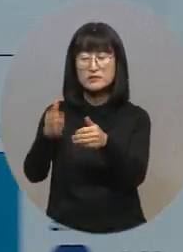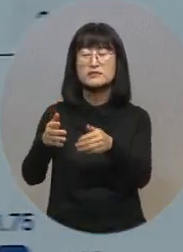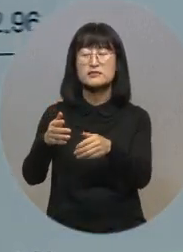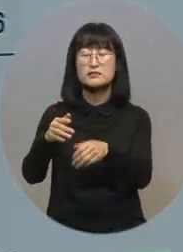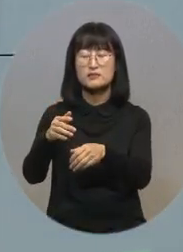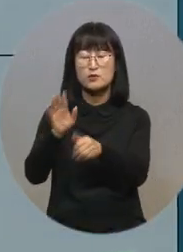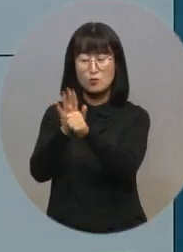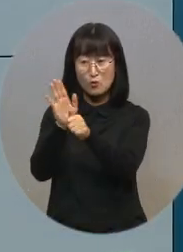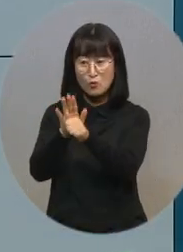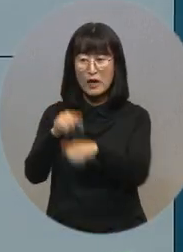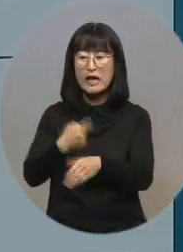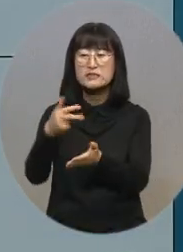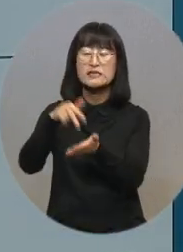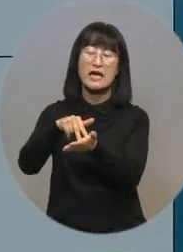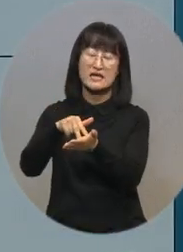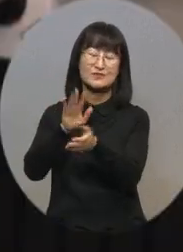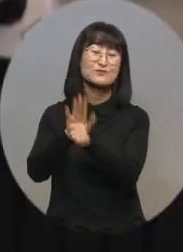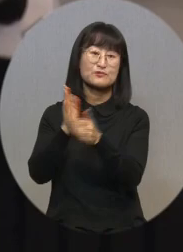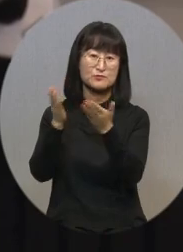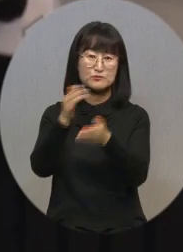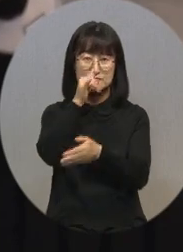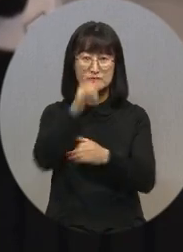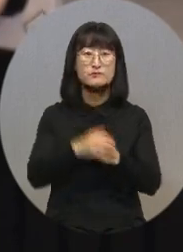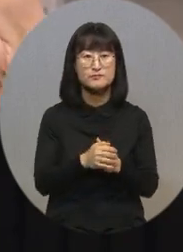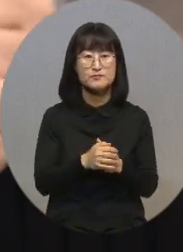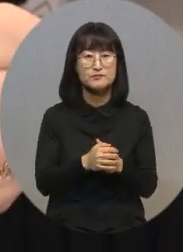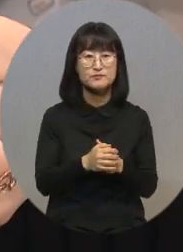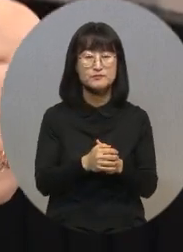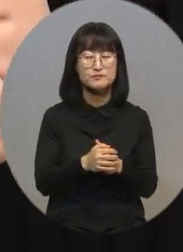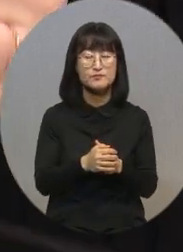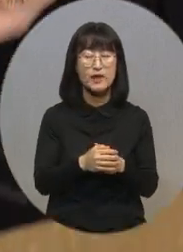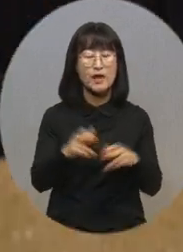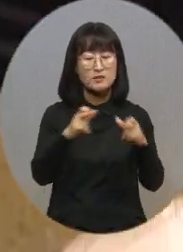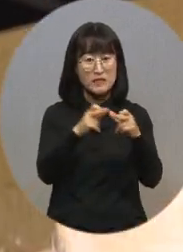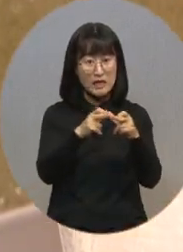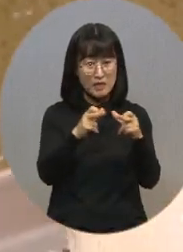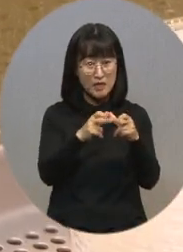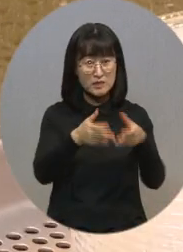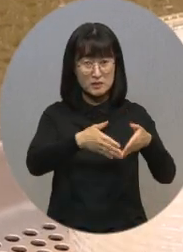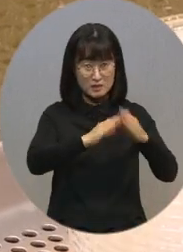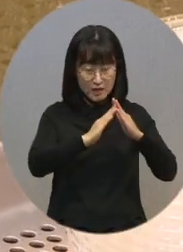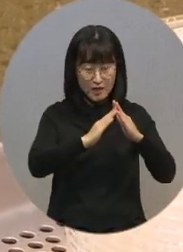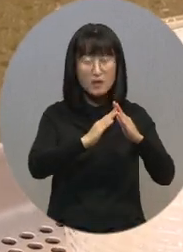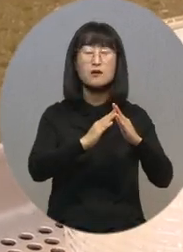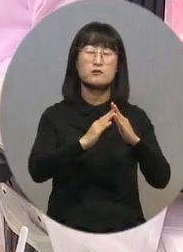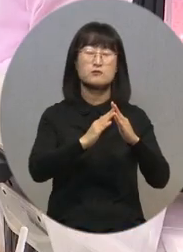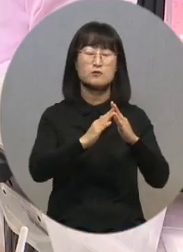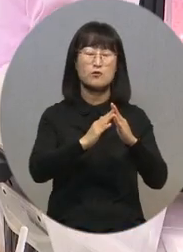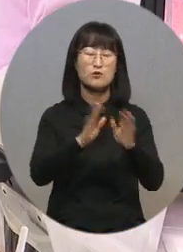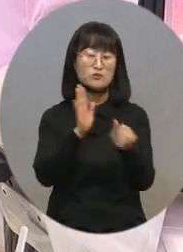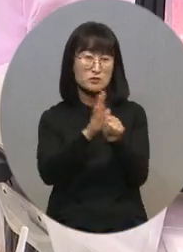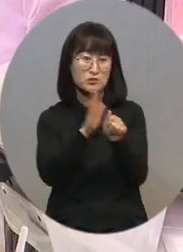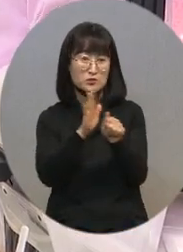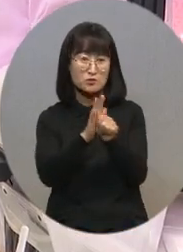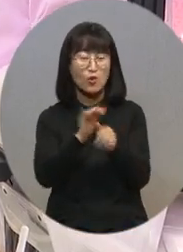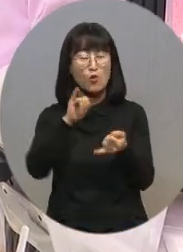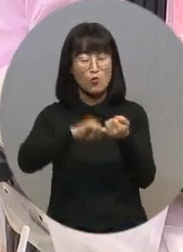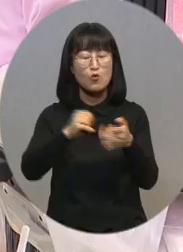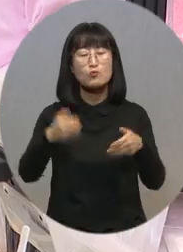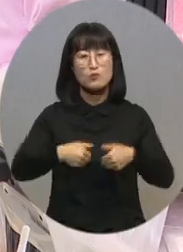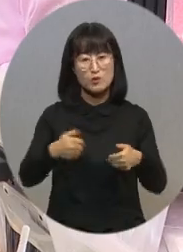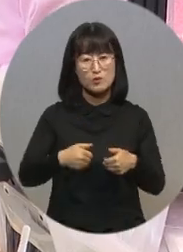있습니다. 창업을 통해 경제적 자립을 꿈꾸는 장애인들에게 단계별 필요한 지원은 현실적으로